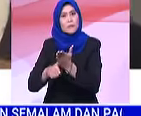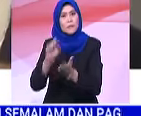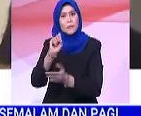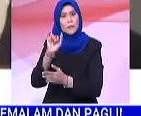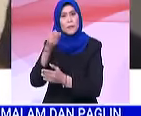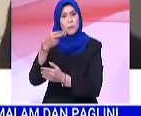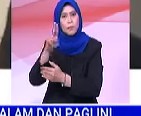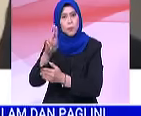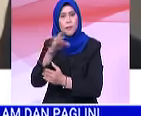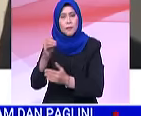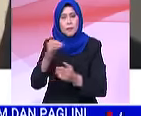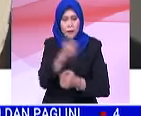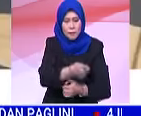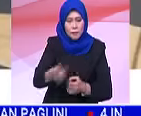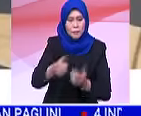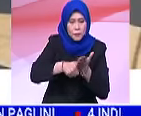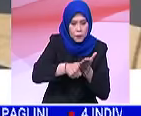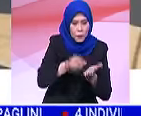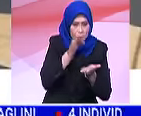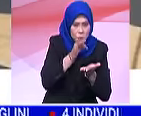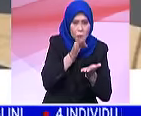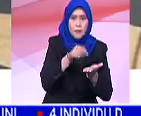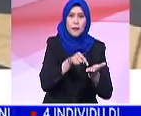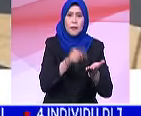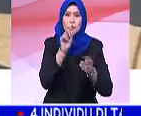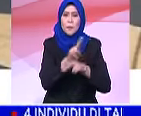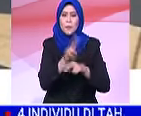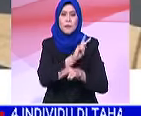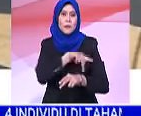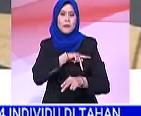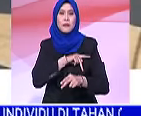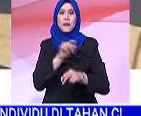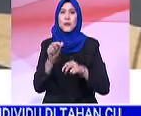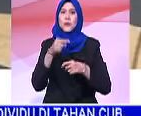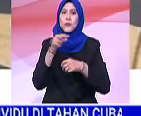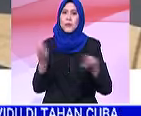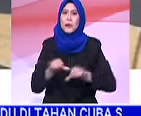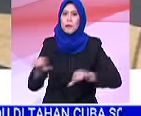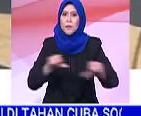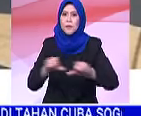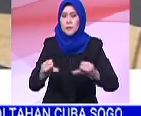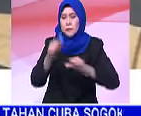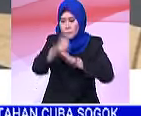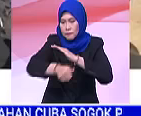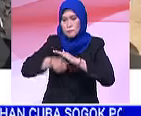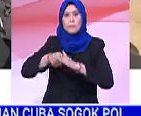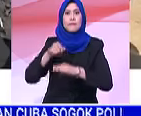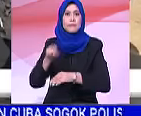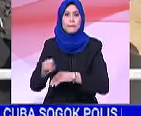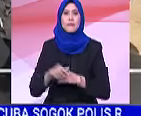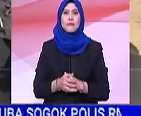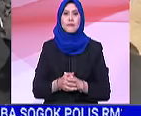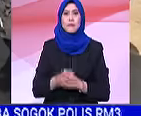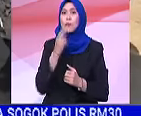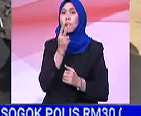beserta peralatan menghisap dadah dan dipercayai untuk kegunaan peribadi individu yang menjalankan kegiatan penyeludupan itu.